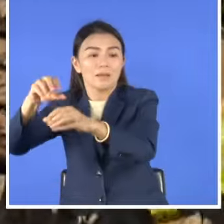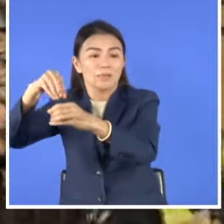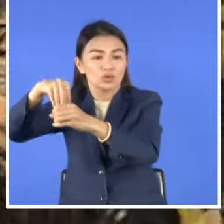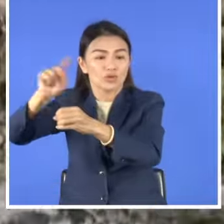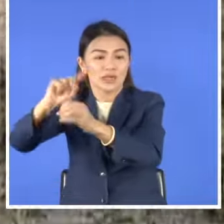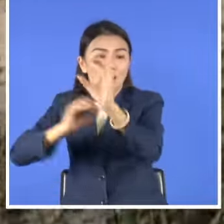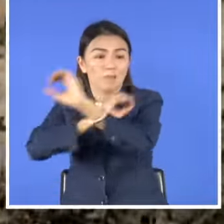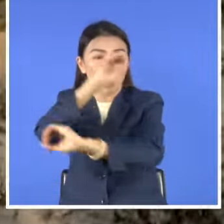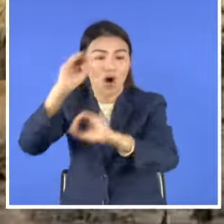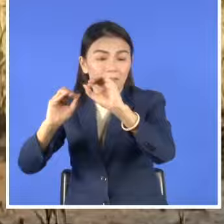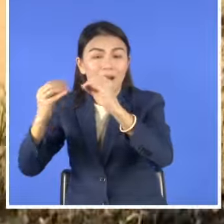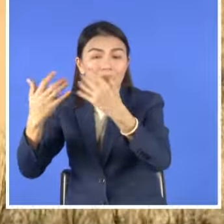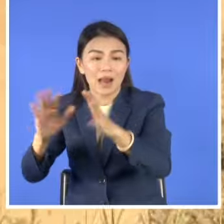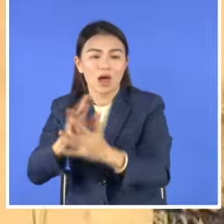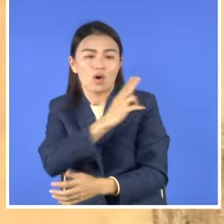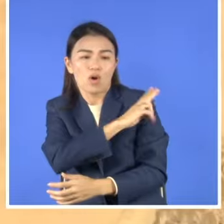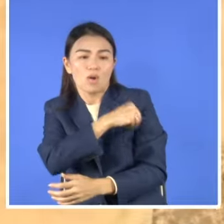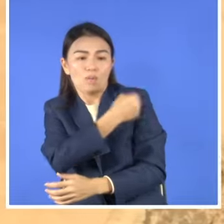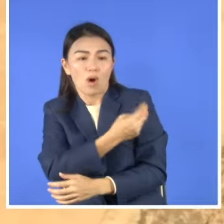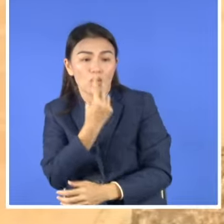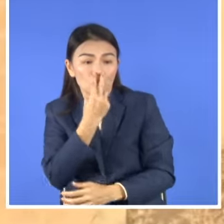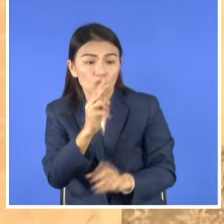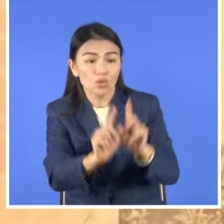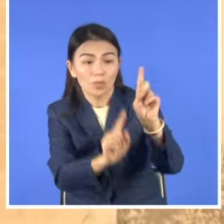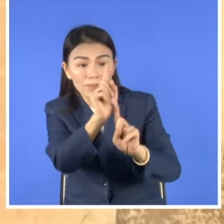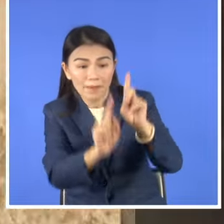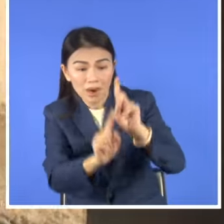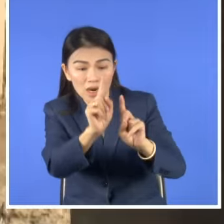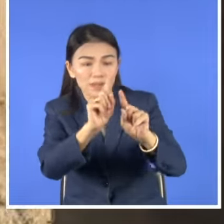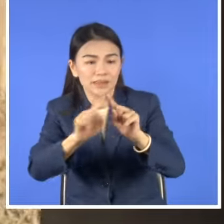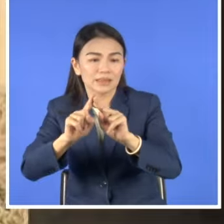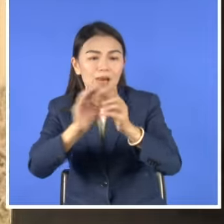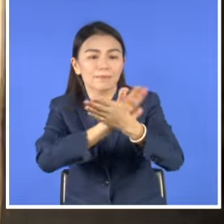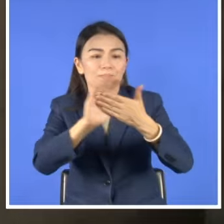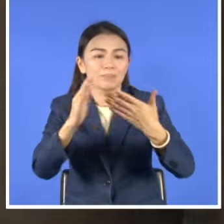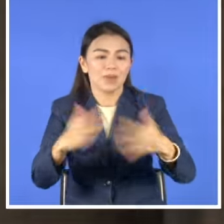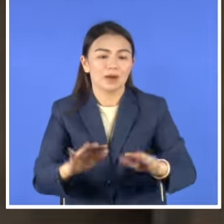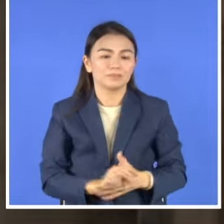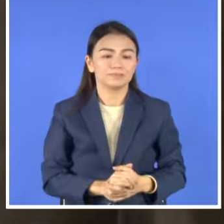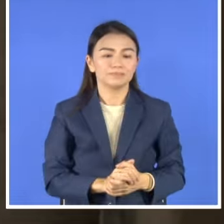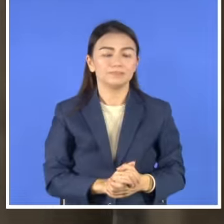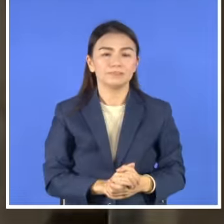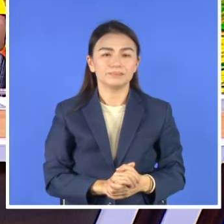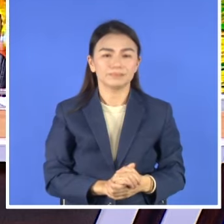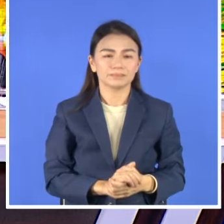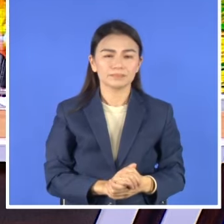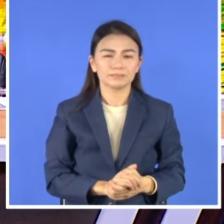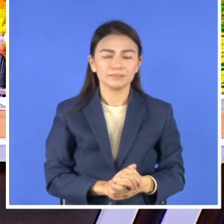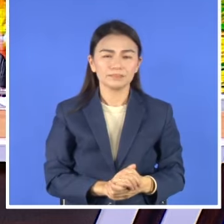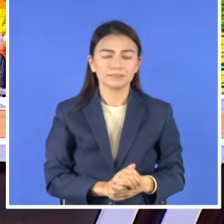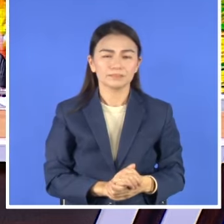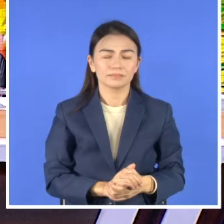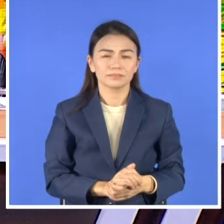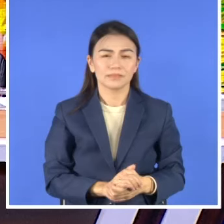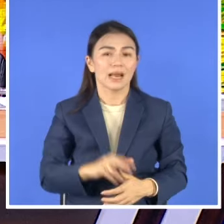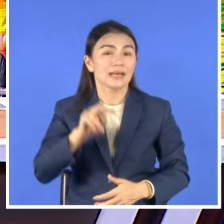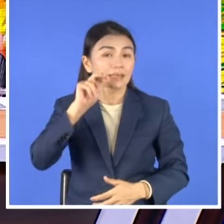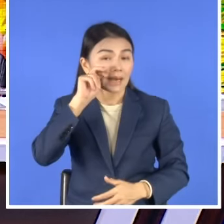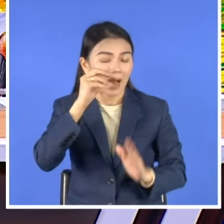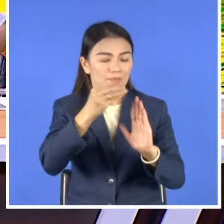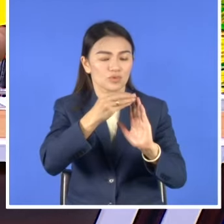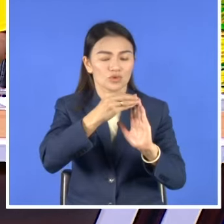เข้าสำรวจแล้วก็ประเมินสุขภาพเพื่อช่วยเหลือฟื้นฟูต่อไปค่ะครับน้ำที่อยู่ที่จังหวัด